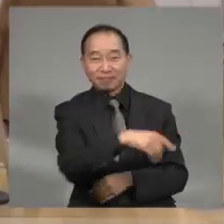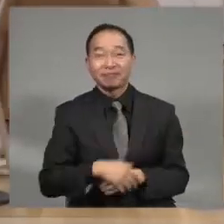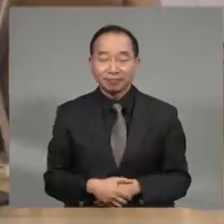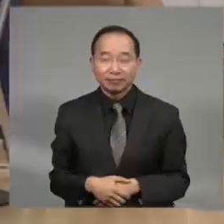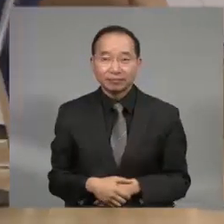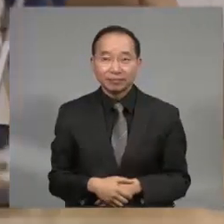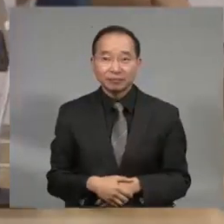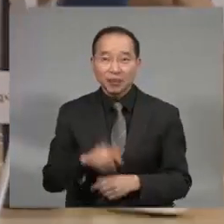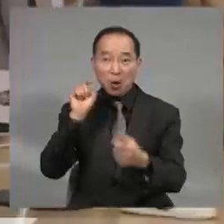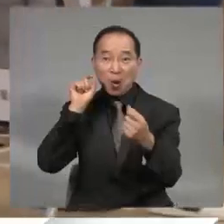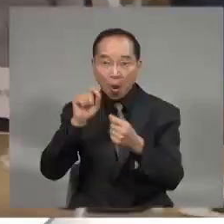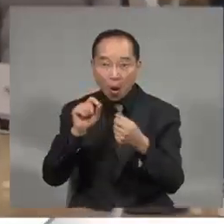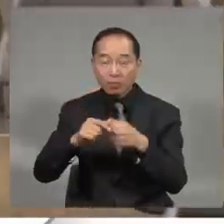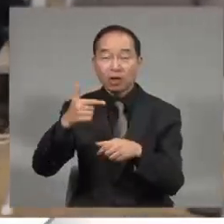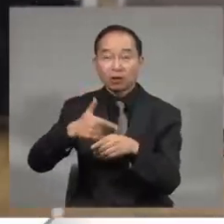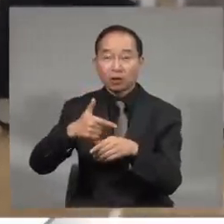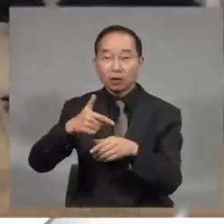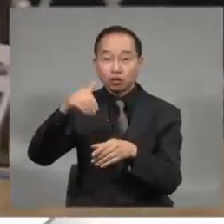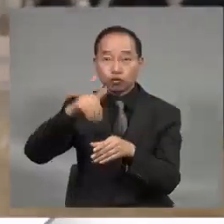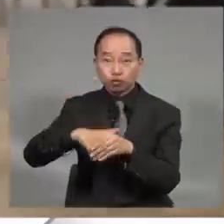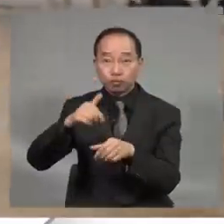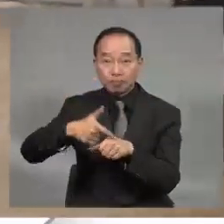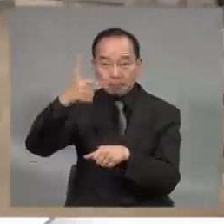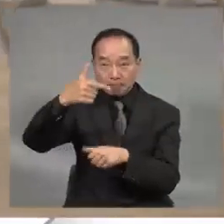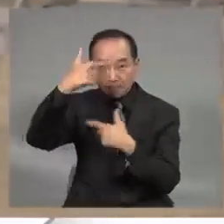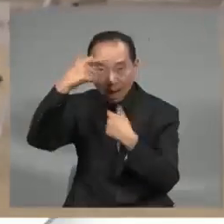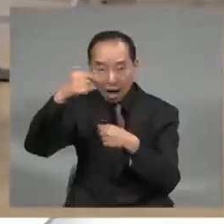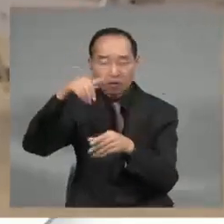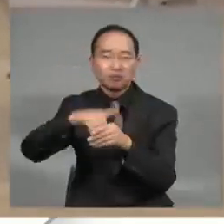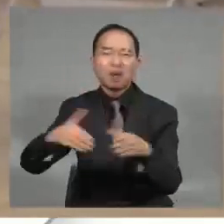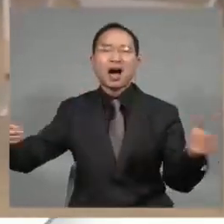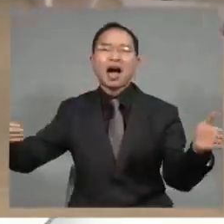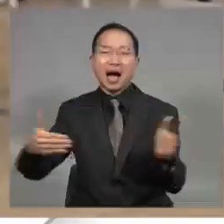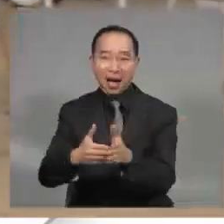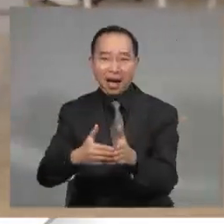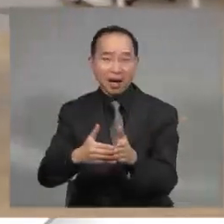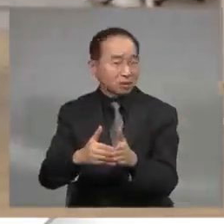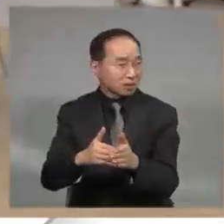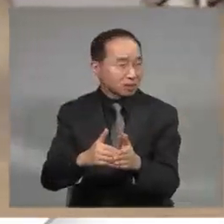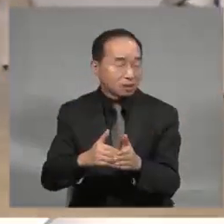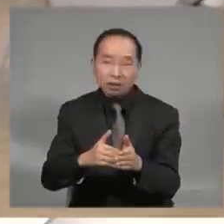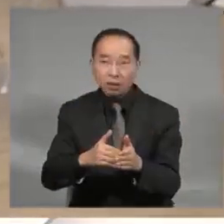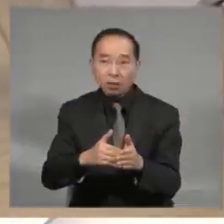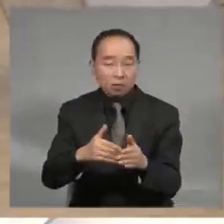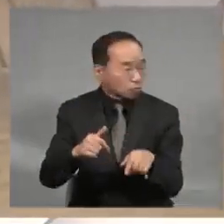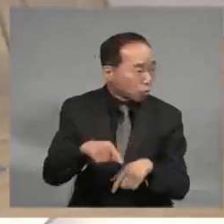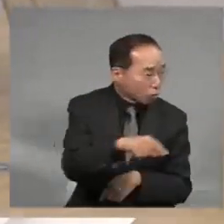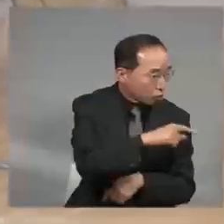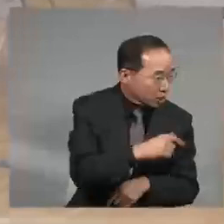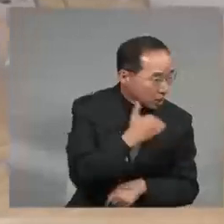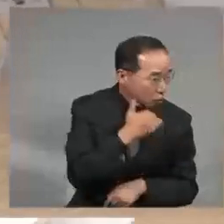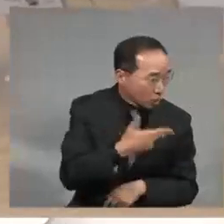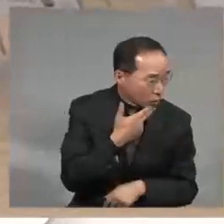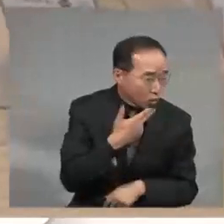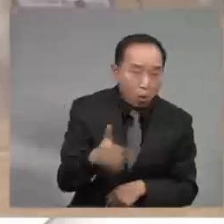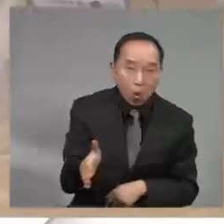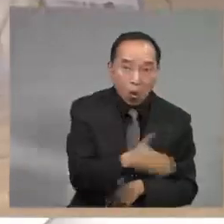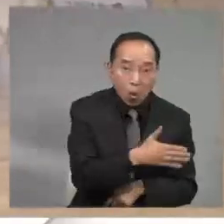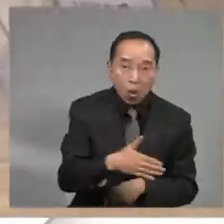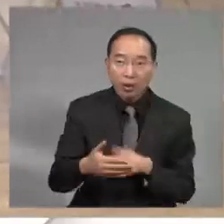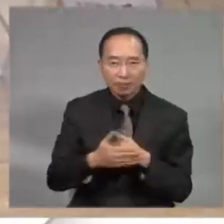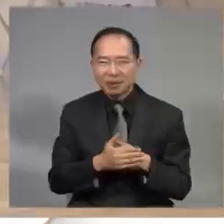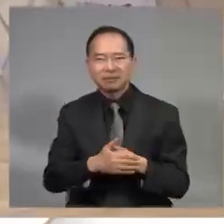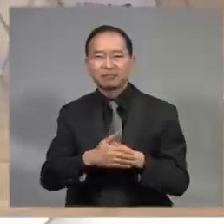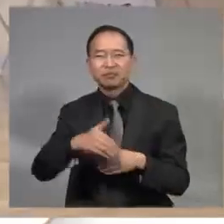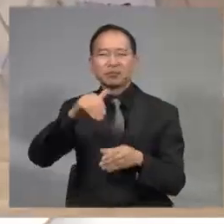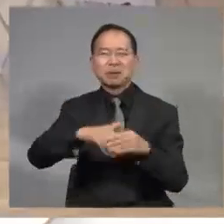투표 마감 절차가 이루어질 텐데요. 대기하고 있는 선거인이 없다면 오후 6시 정각에 투표관리관의 투표 마감 선언과